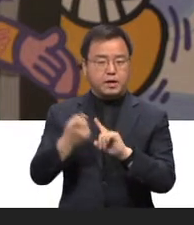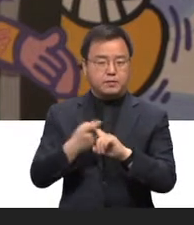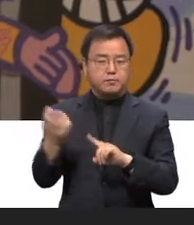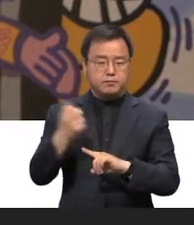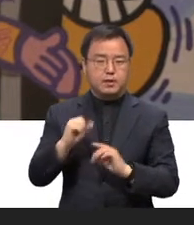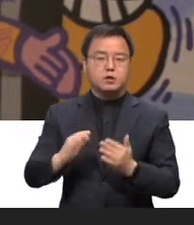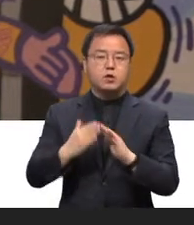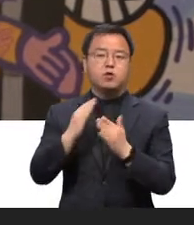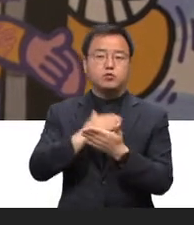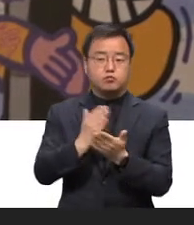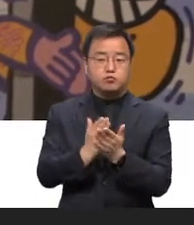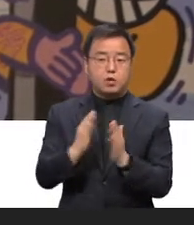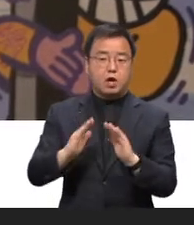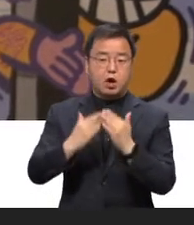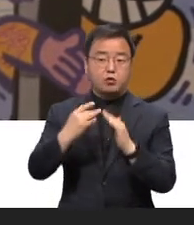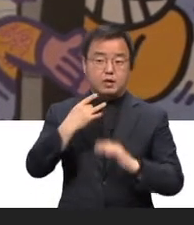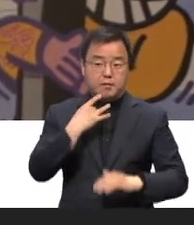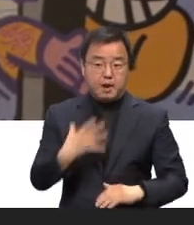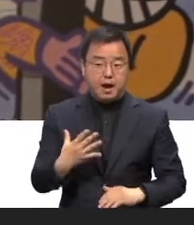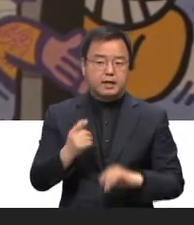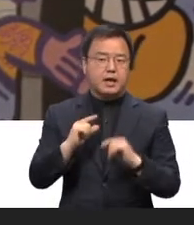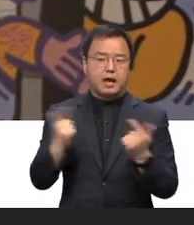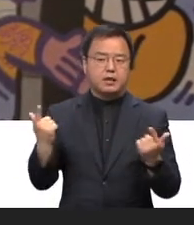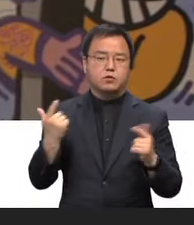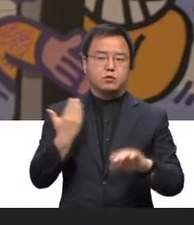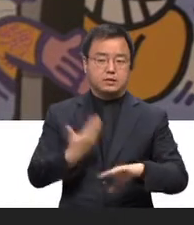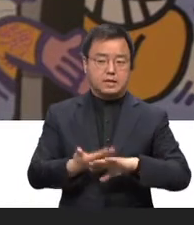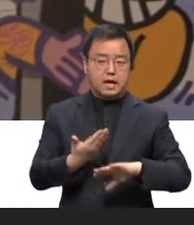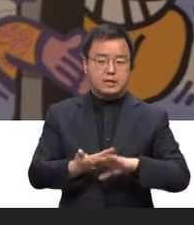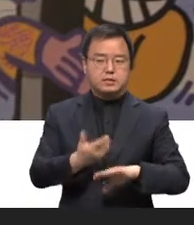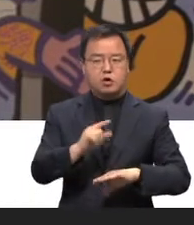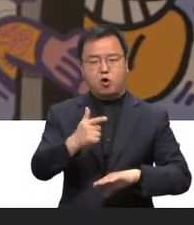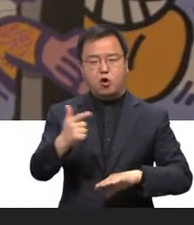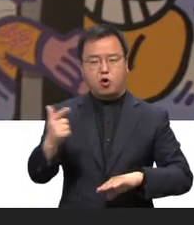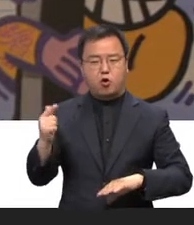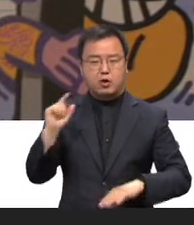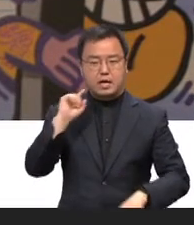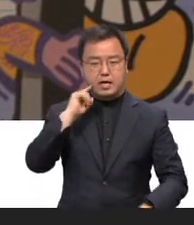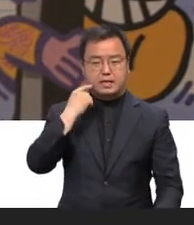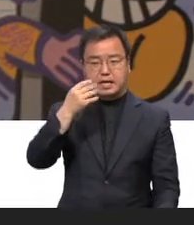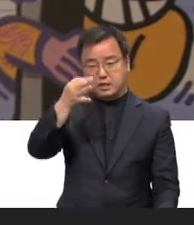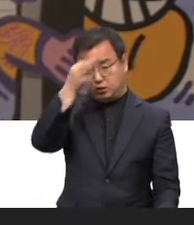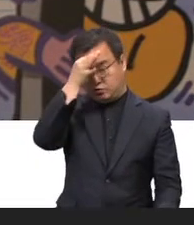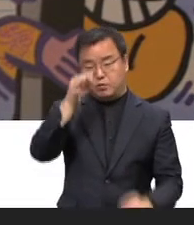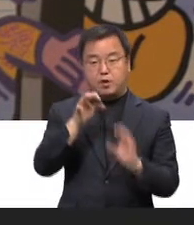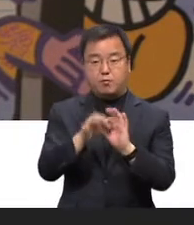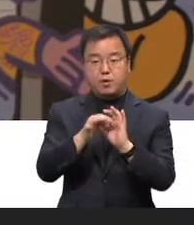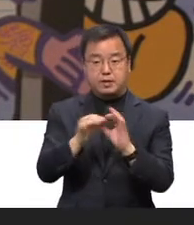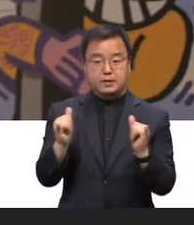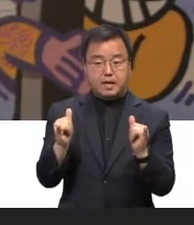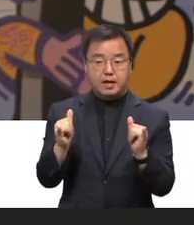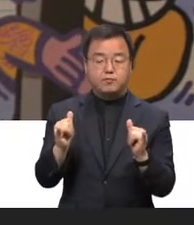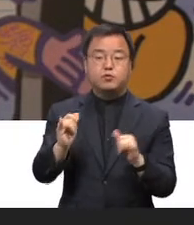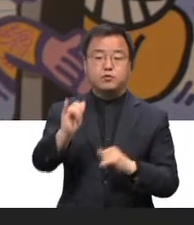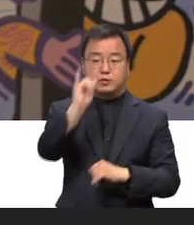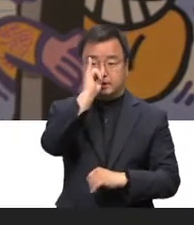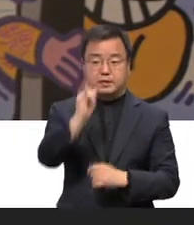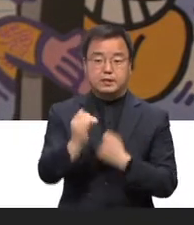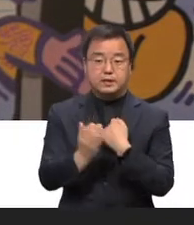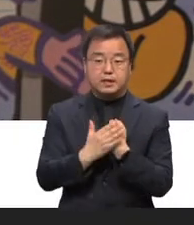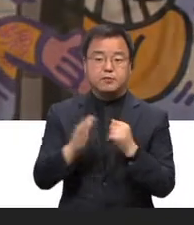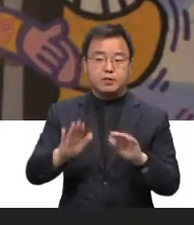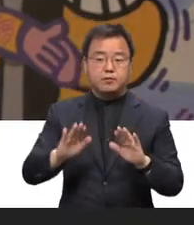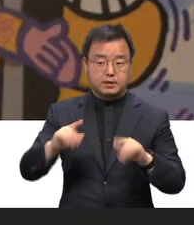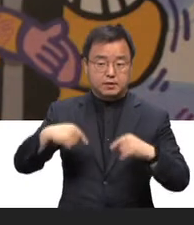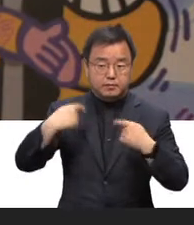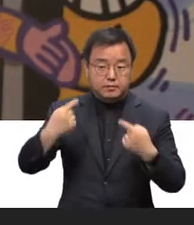하고 또 뭐 건축만 있는 게 아니라 다른 여러 예술에 몸담고 계시는 분들도 있고 해서 그래서 이제 오게